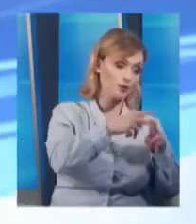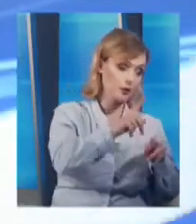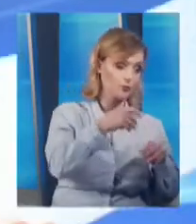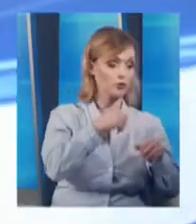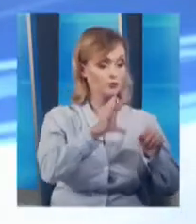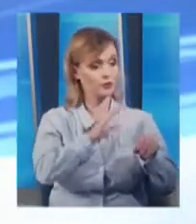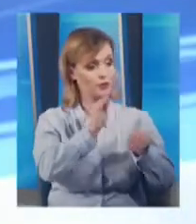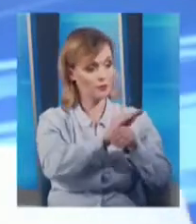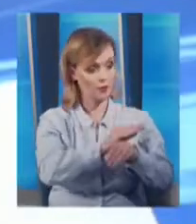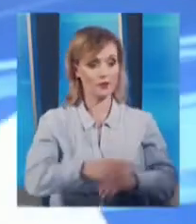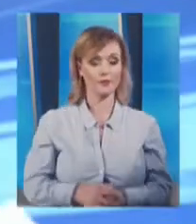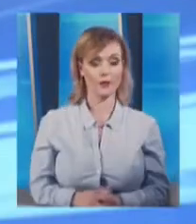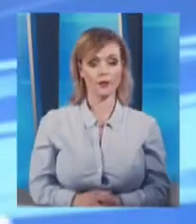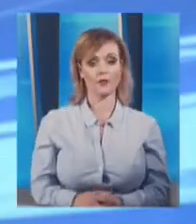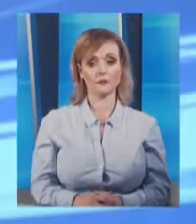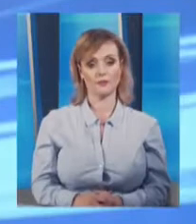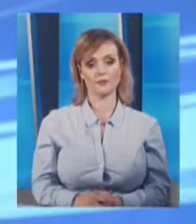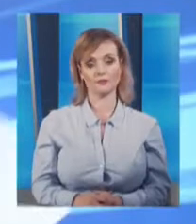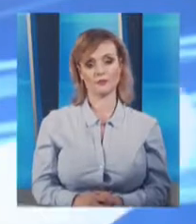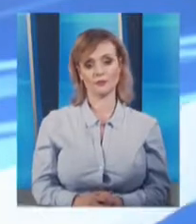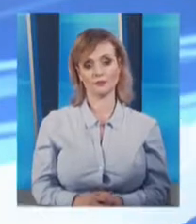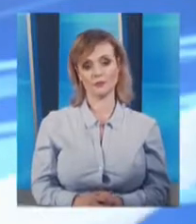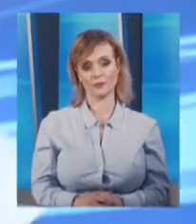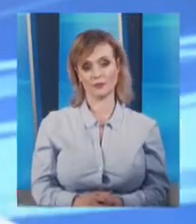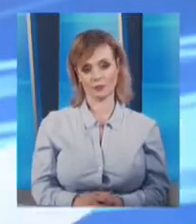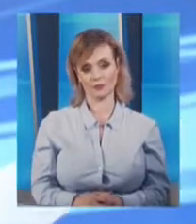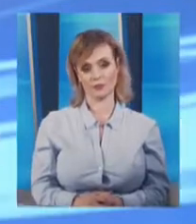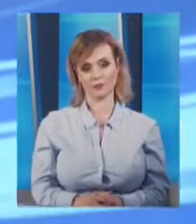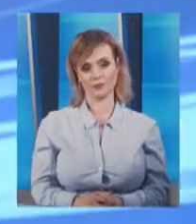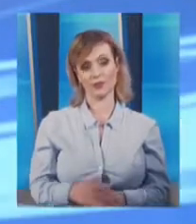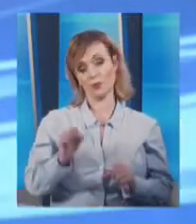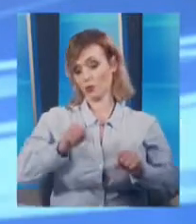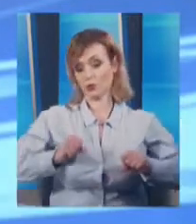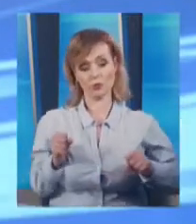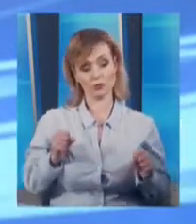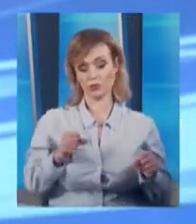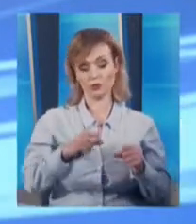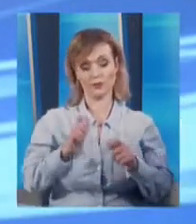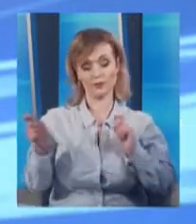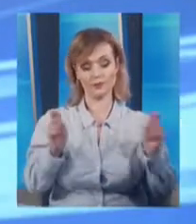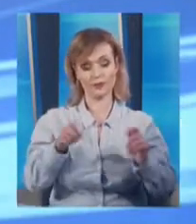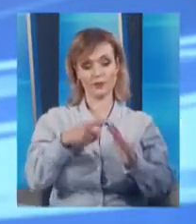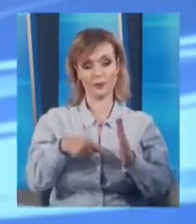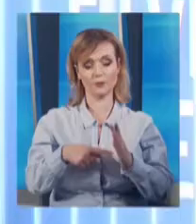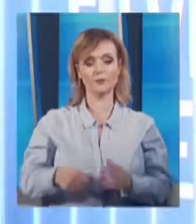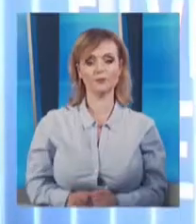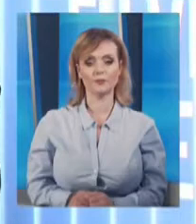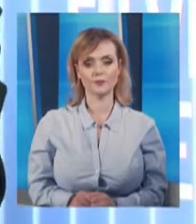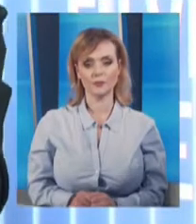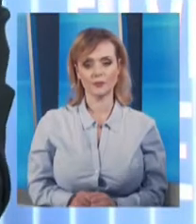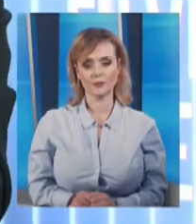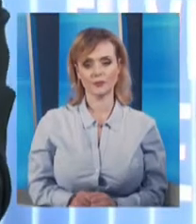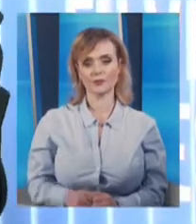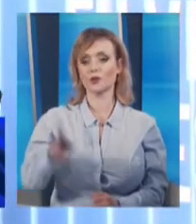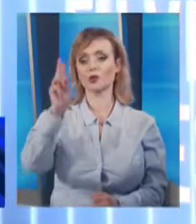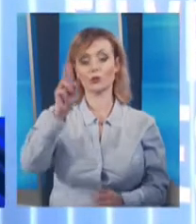despre 8 minute, 4 minute fiecare. Vă rog și precizarea și vă rog să vă adresați ulterior întrebări și să răspundeți. Vă rog. În timp ce